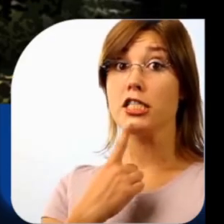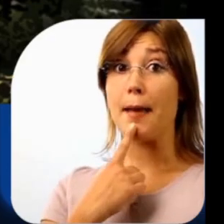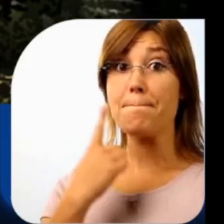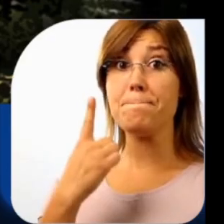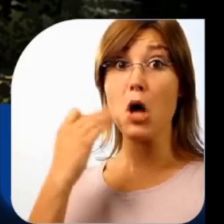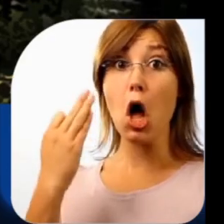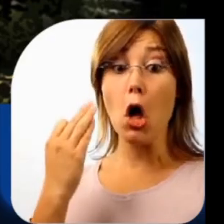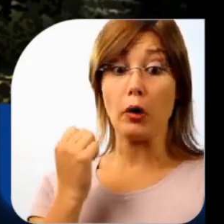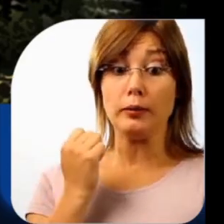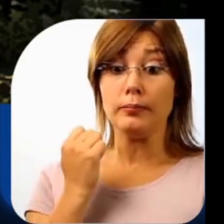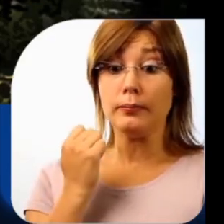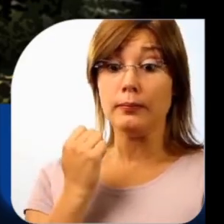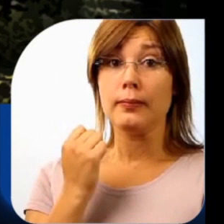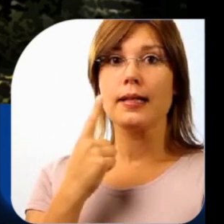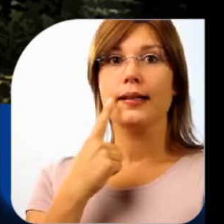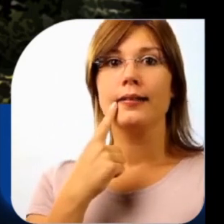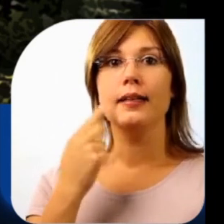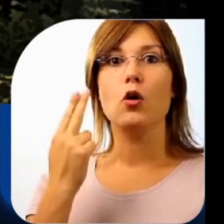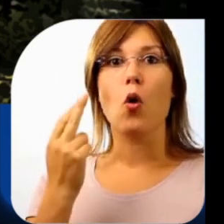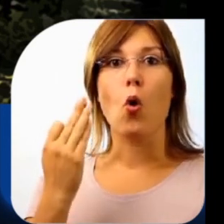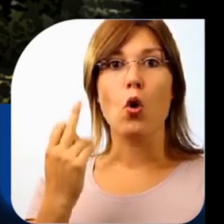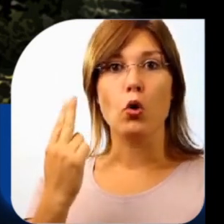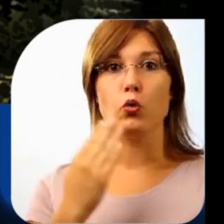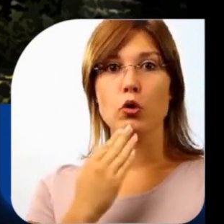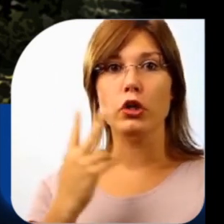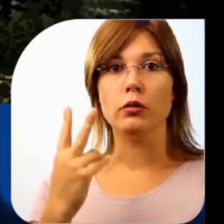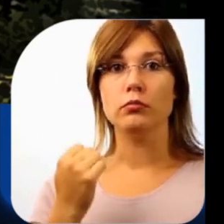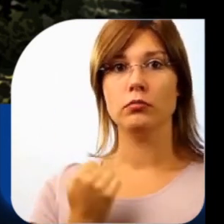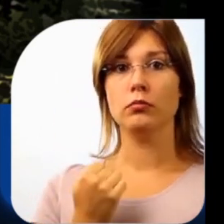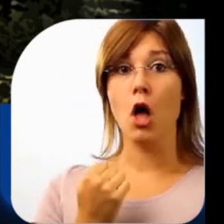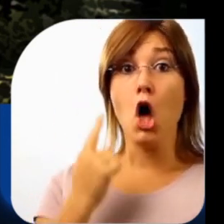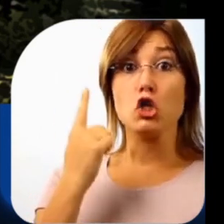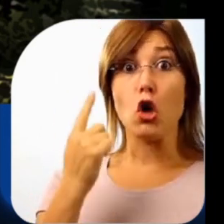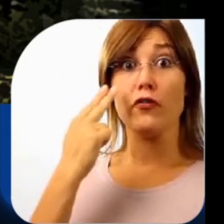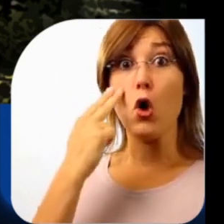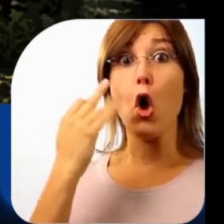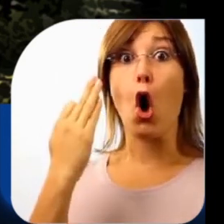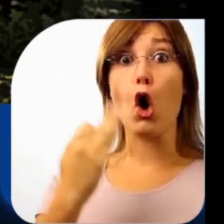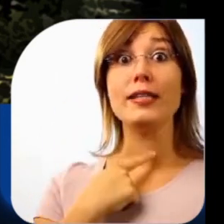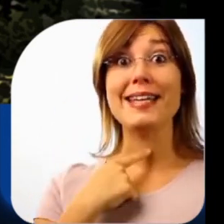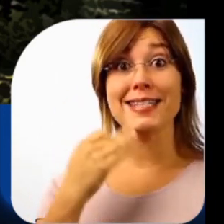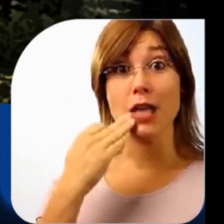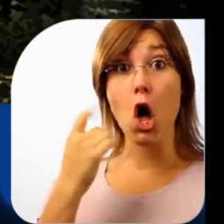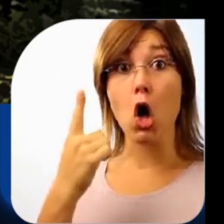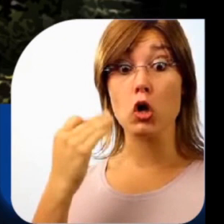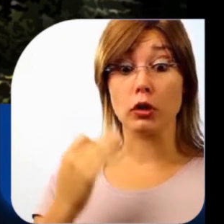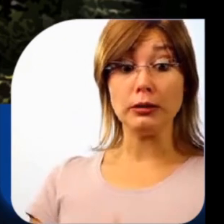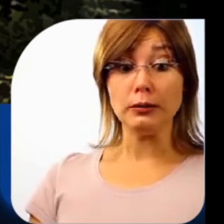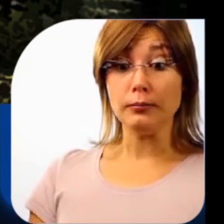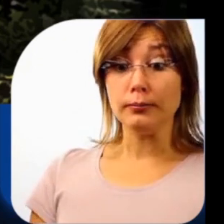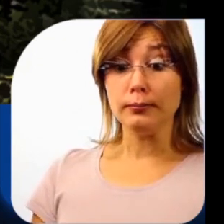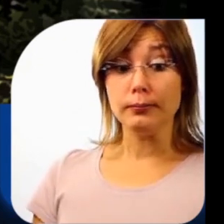« J'ai peur !» dit Croconouille. « Je veux